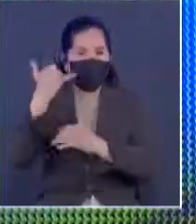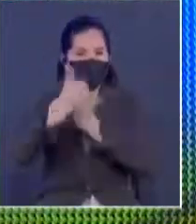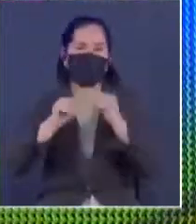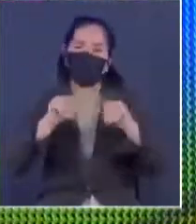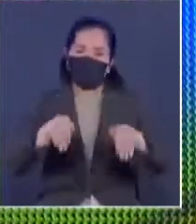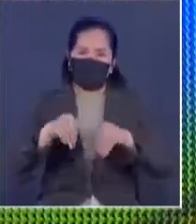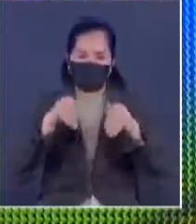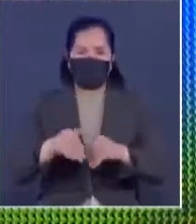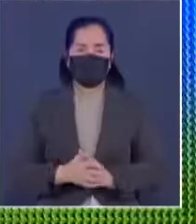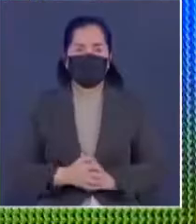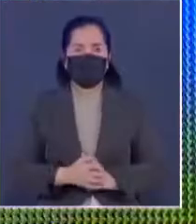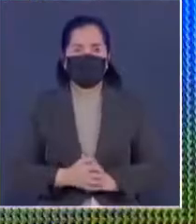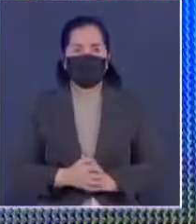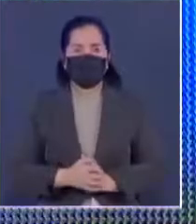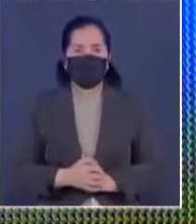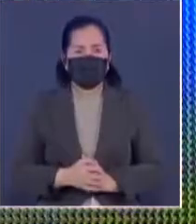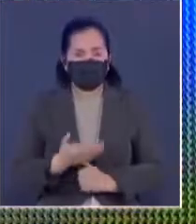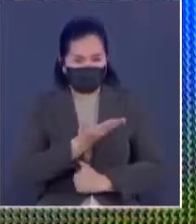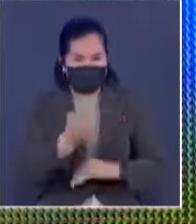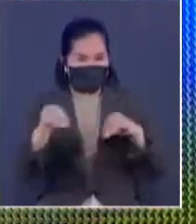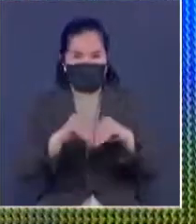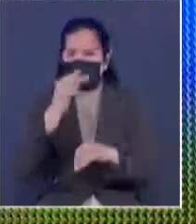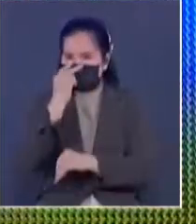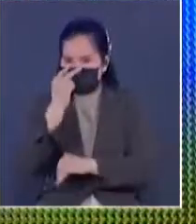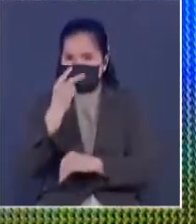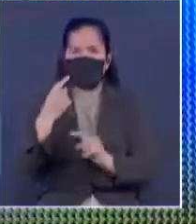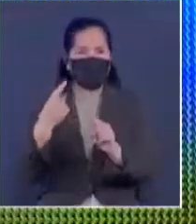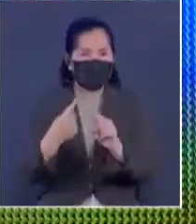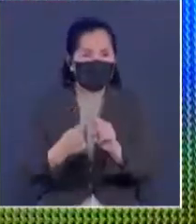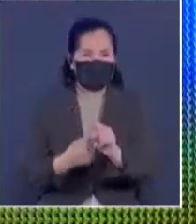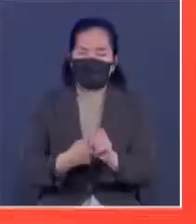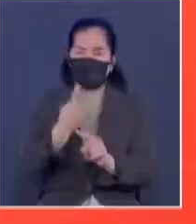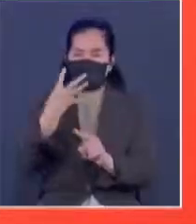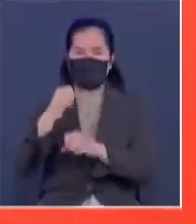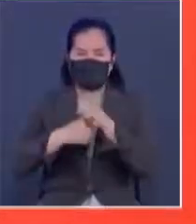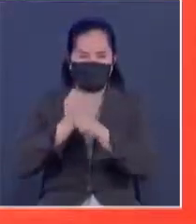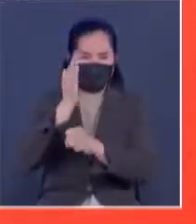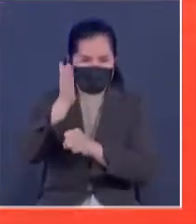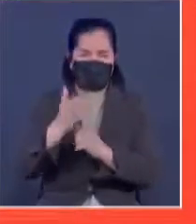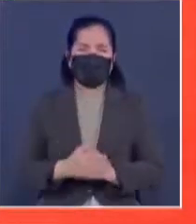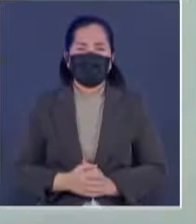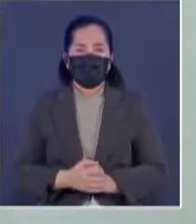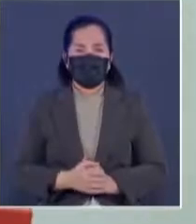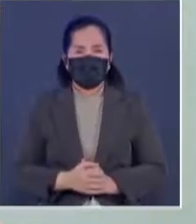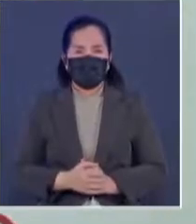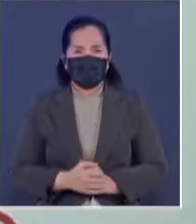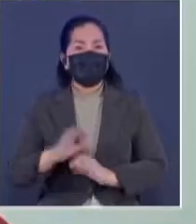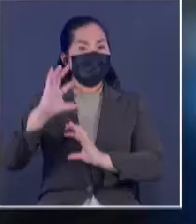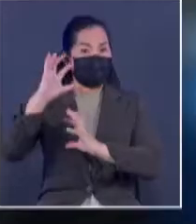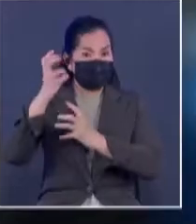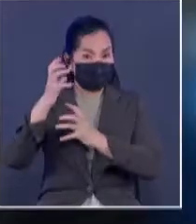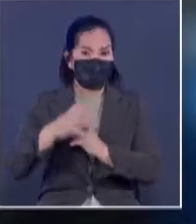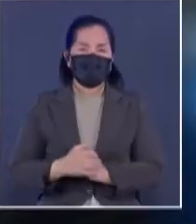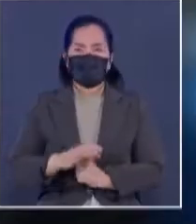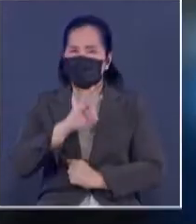ออสเตรเลียนะคะซึ่งเขาก็เผยว่าอาจจะได้ชมกันแล้วในช่วงเดือนเมษายนปีหน้านี้ค่ะเรียกว่าเป็นภาพยนตร์อีกเรื่องนะ